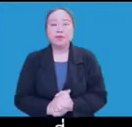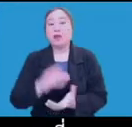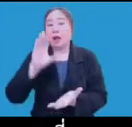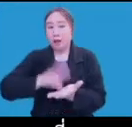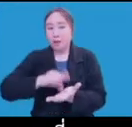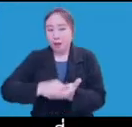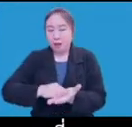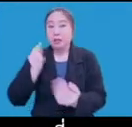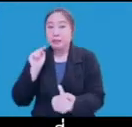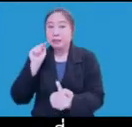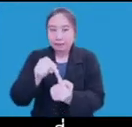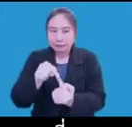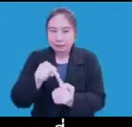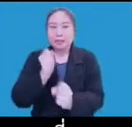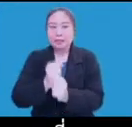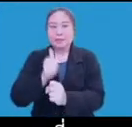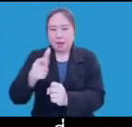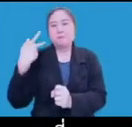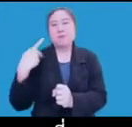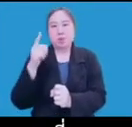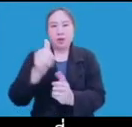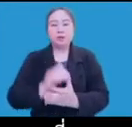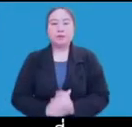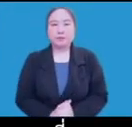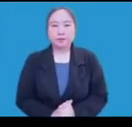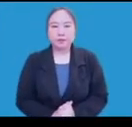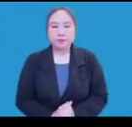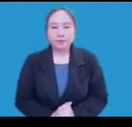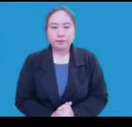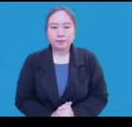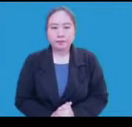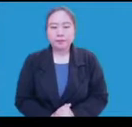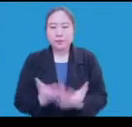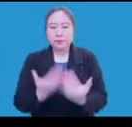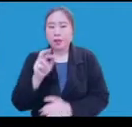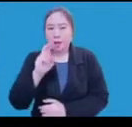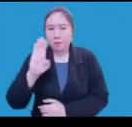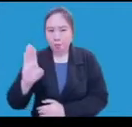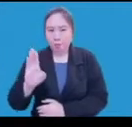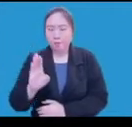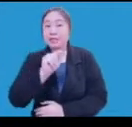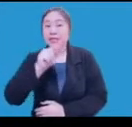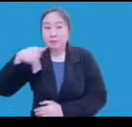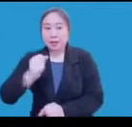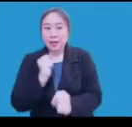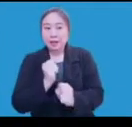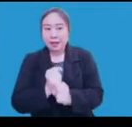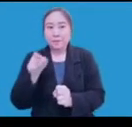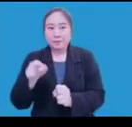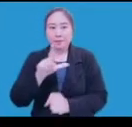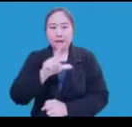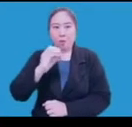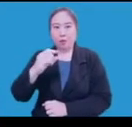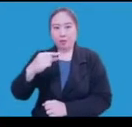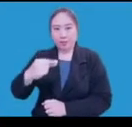ต้องถึงปฏิบัติการจะมีประโยชน์นะครับเราทำระบบที่เรียกว่า Tmap Logbook ขึ้นมานะครับ Tmap Logbook